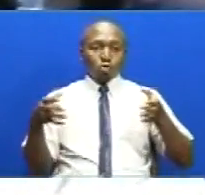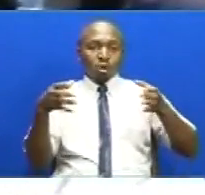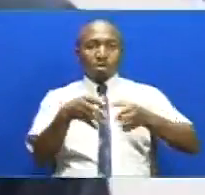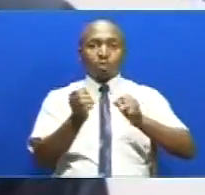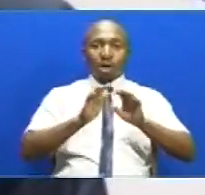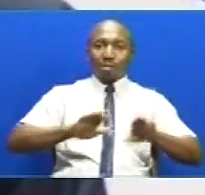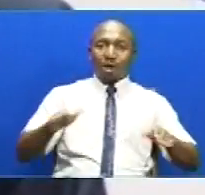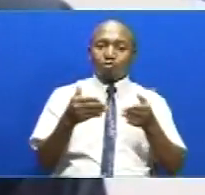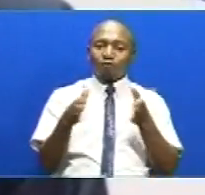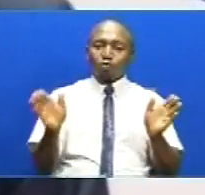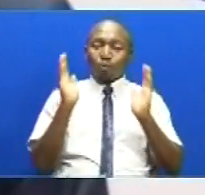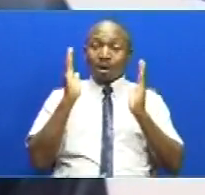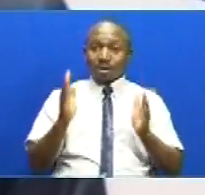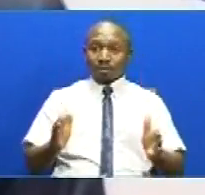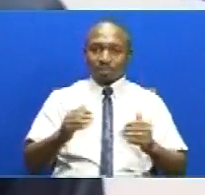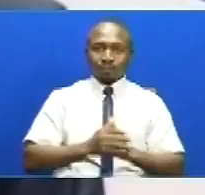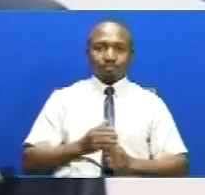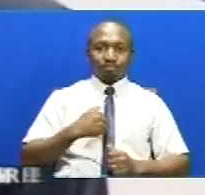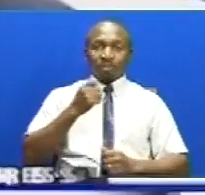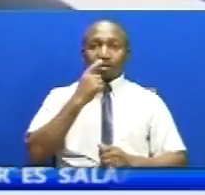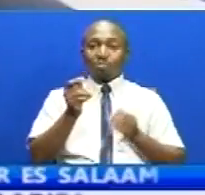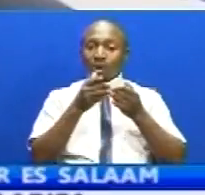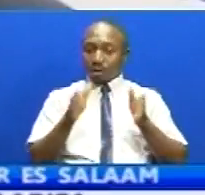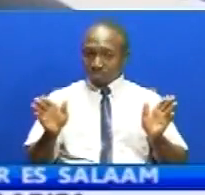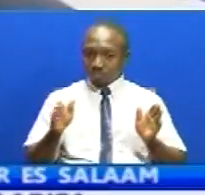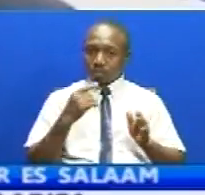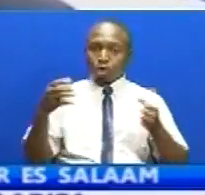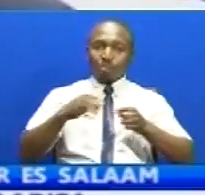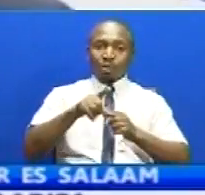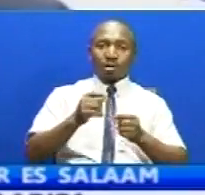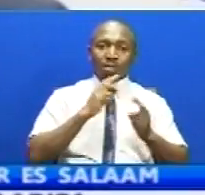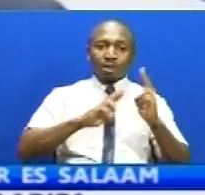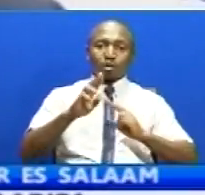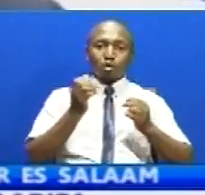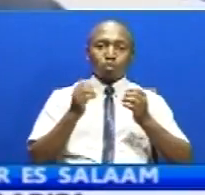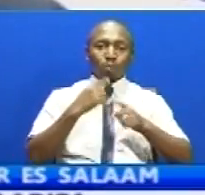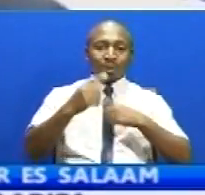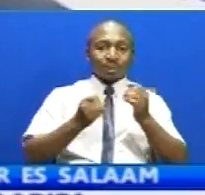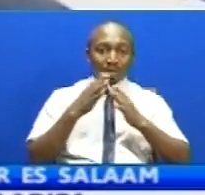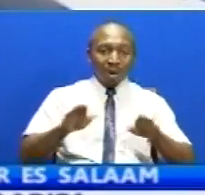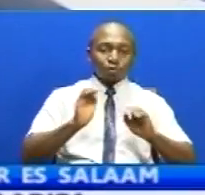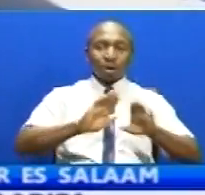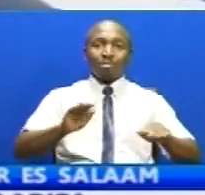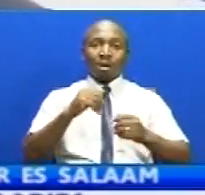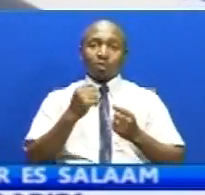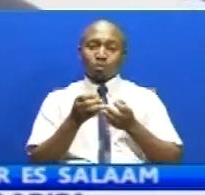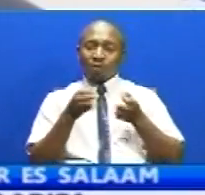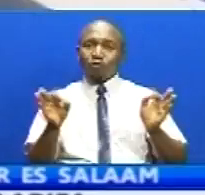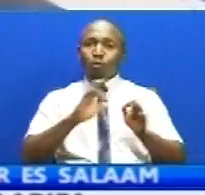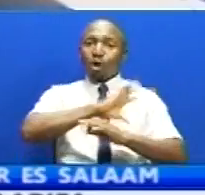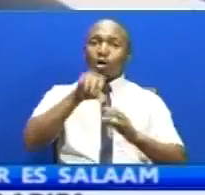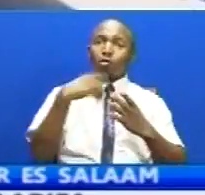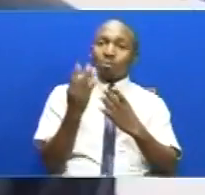rasmi. Amka rasmi kuwa kongamano hili la majadiliano ya kudumisha amani, usalama na utulivu tumelifungua sote kwa